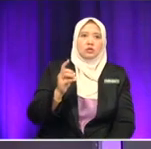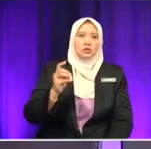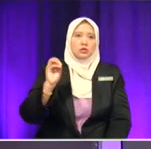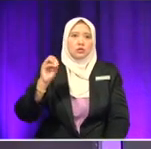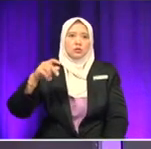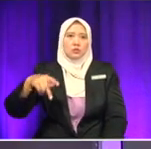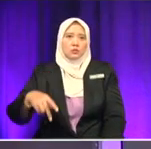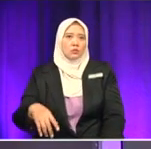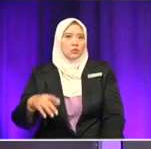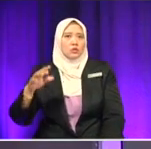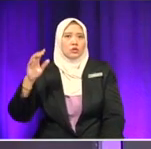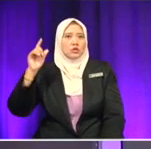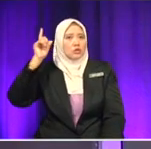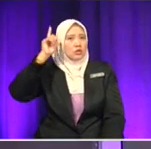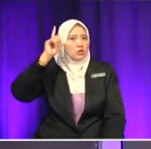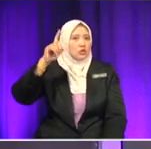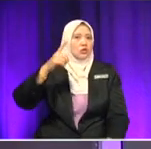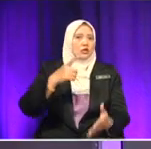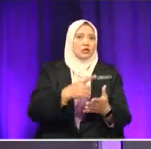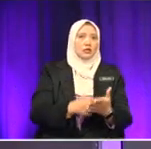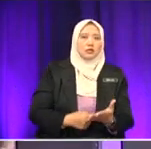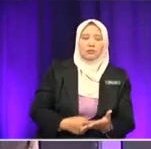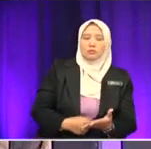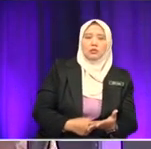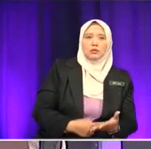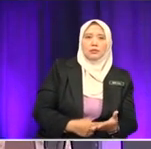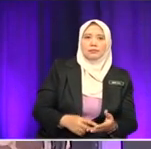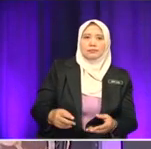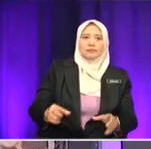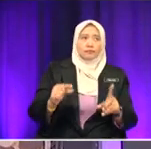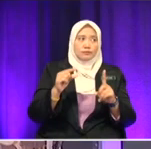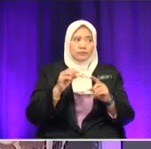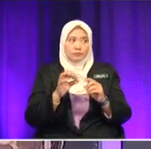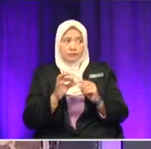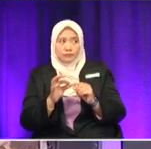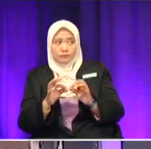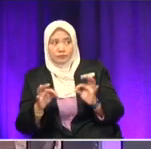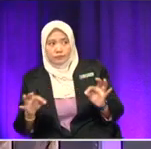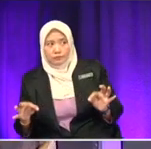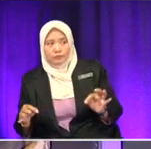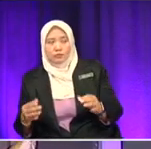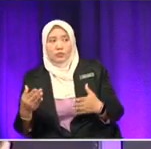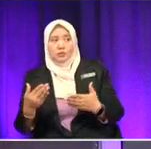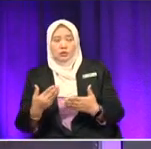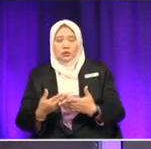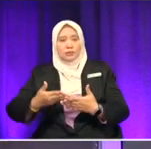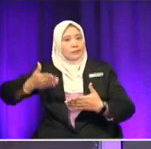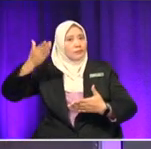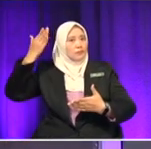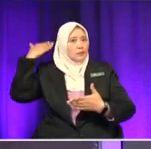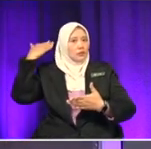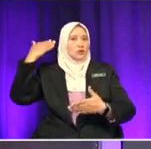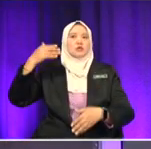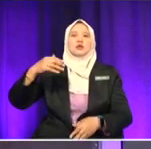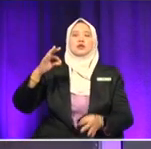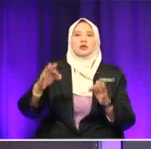kita cuba lihat apakah perkataan yang berada di belakang, iaitu antibiotik. Apabila perkataan yang di belakang